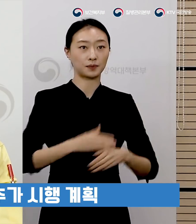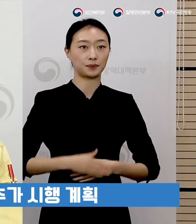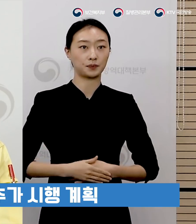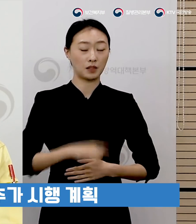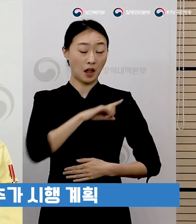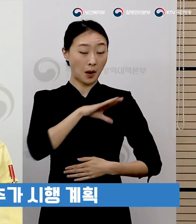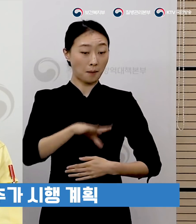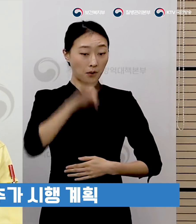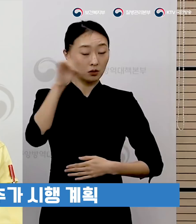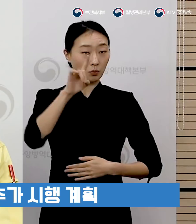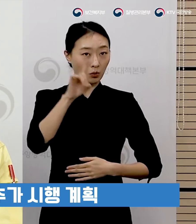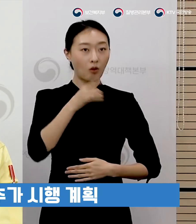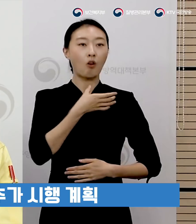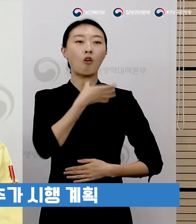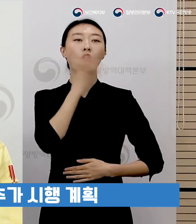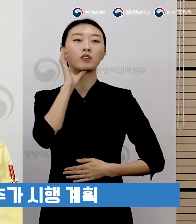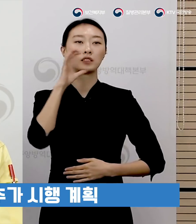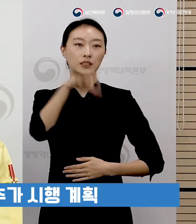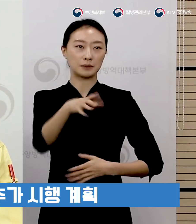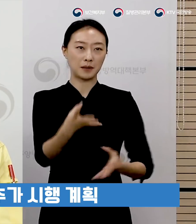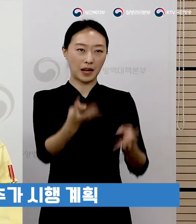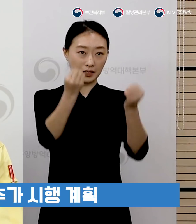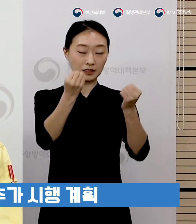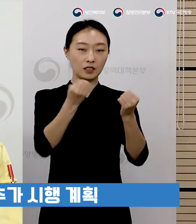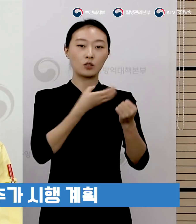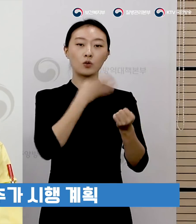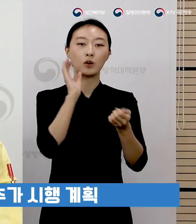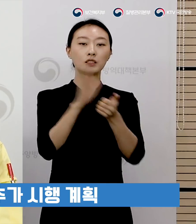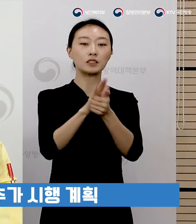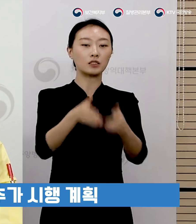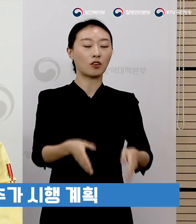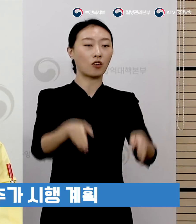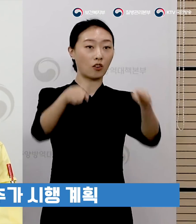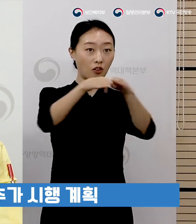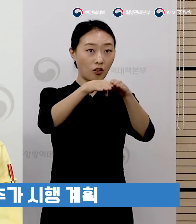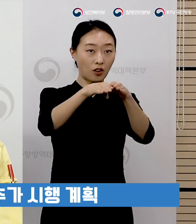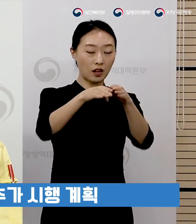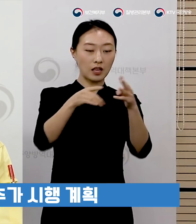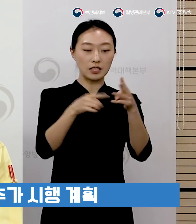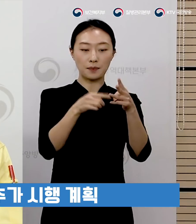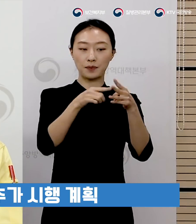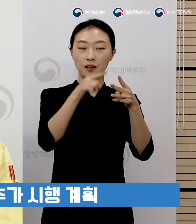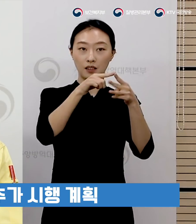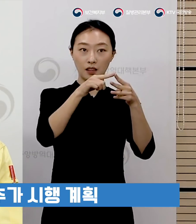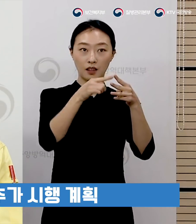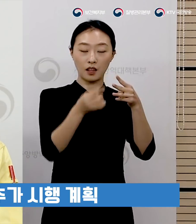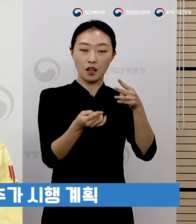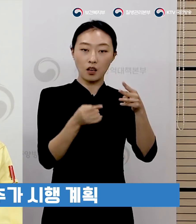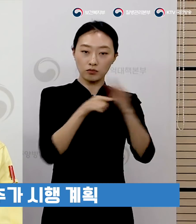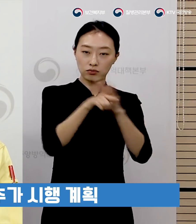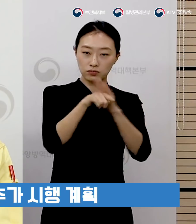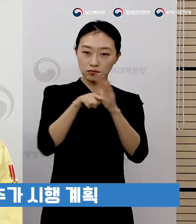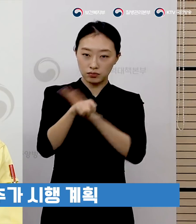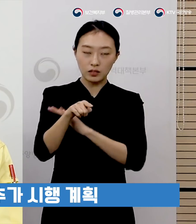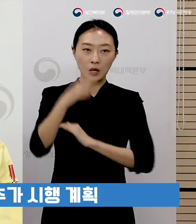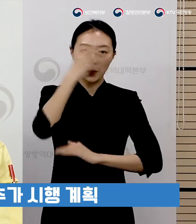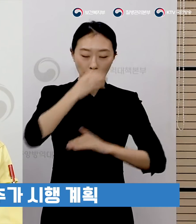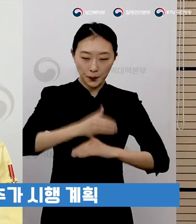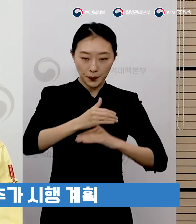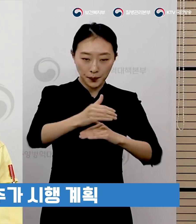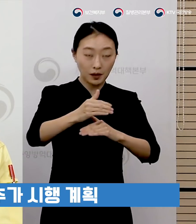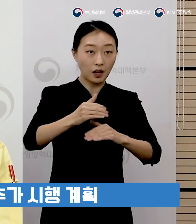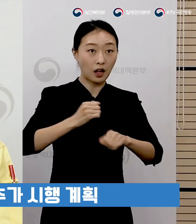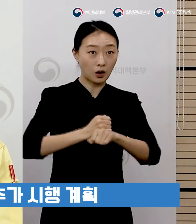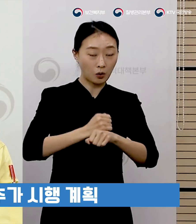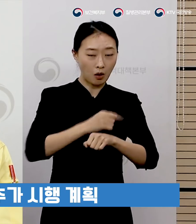우선적으로 어르신분들이 많이 머물고 계신 요양시설에 대해서는 3단계에 걸쳐 현장 조사를 실시하였고